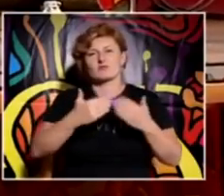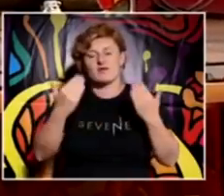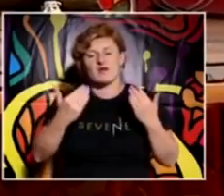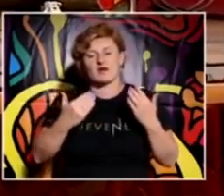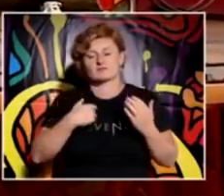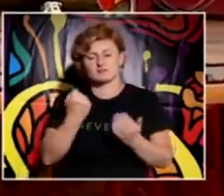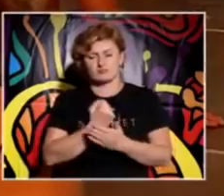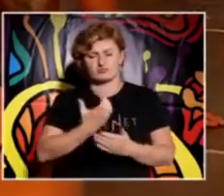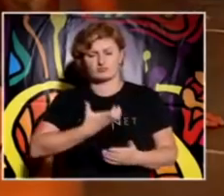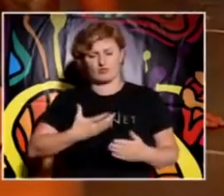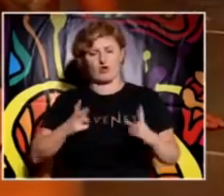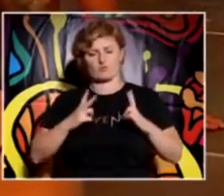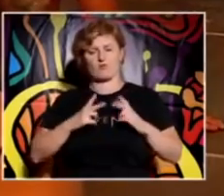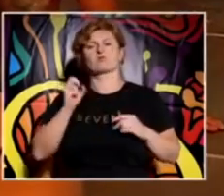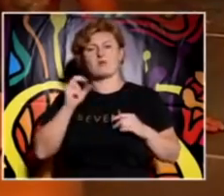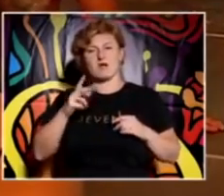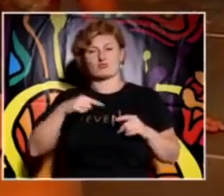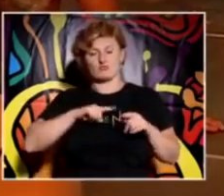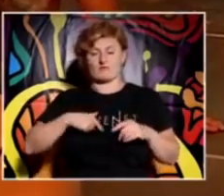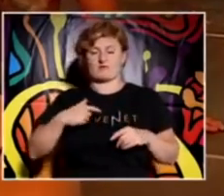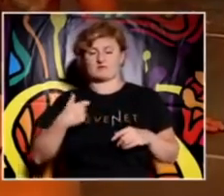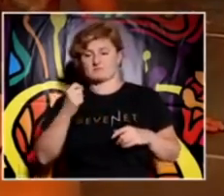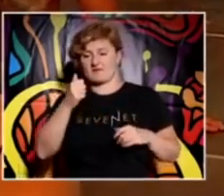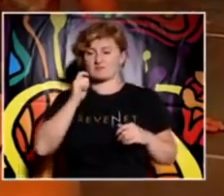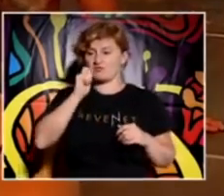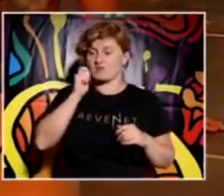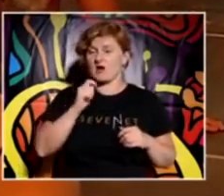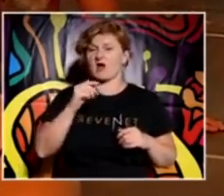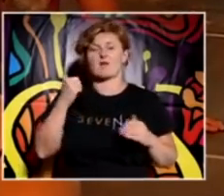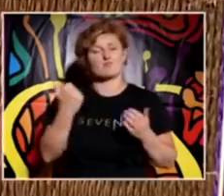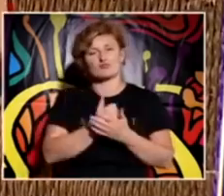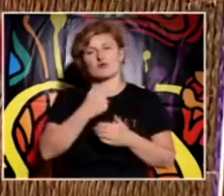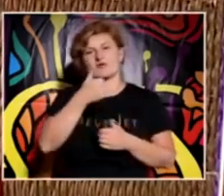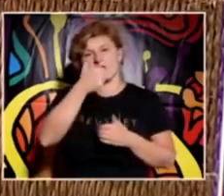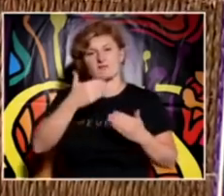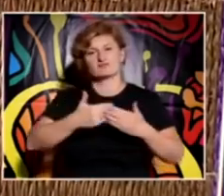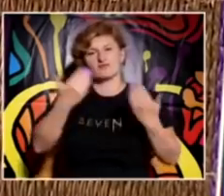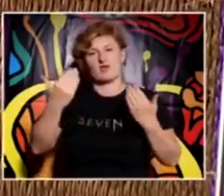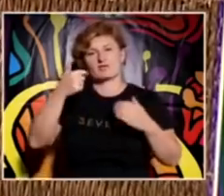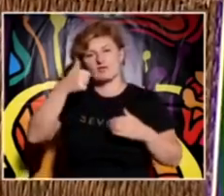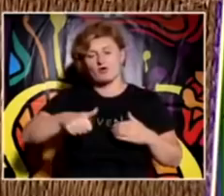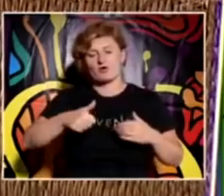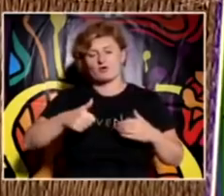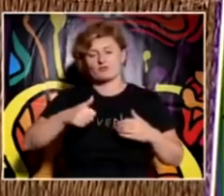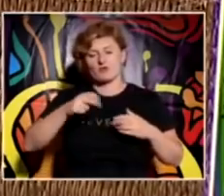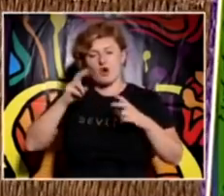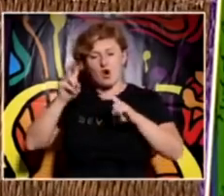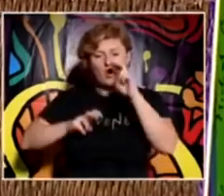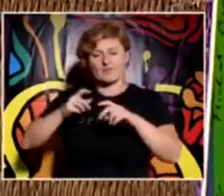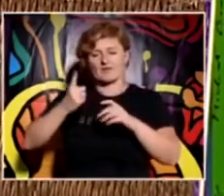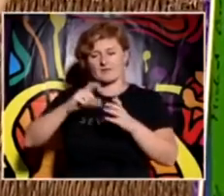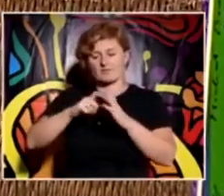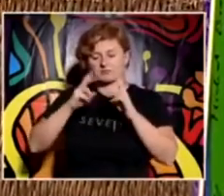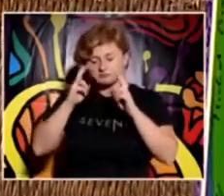trik, gdzie jak dokładnie szaleję, ale rzeczywiście jeden dzień w tygodniu wynajmuję hotel, wyciszam się, ładuję baterię trochę